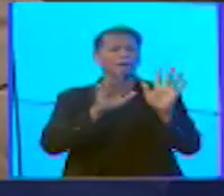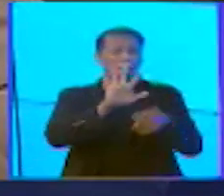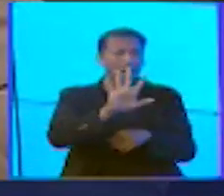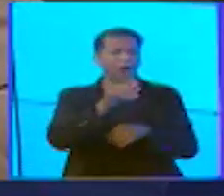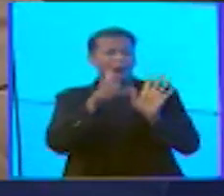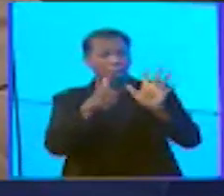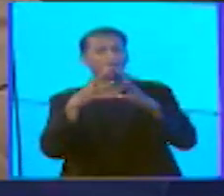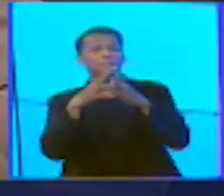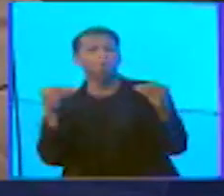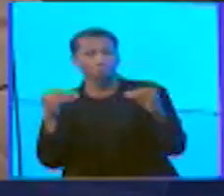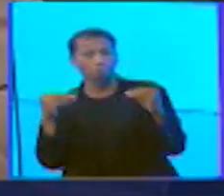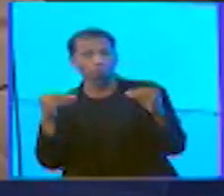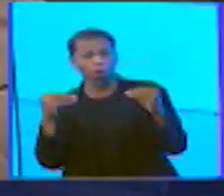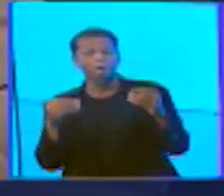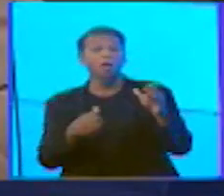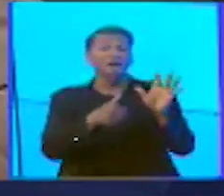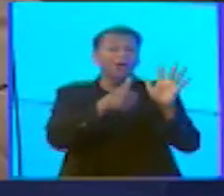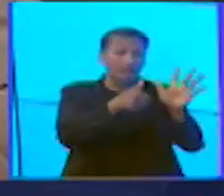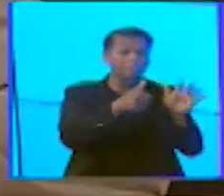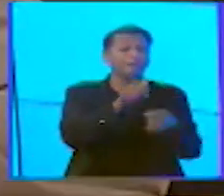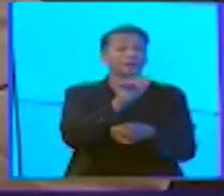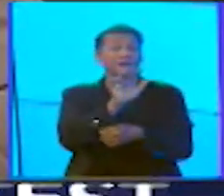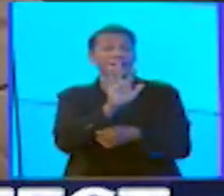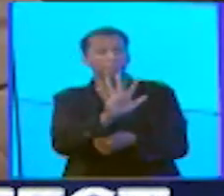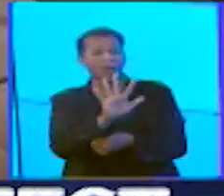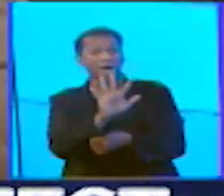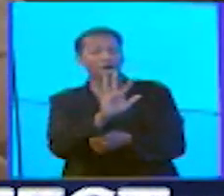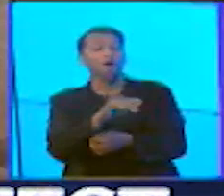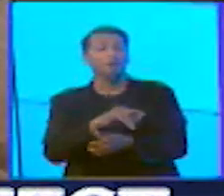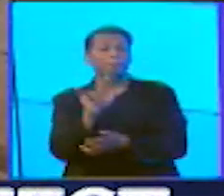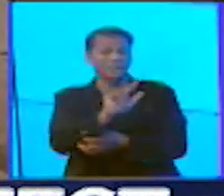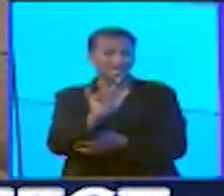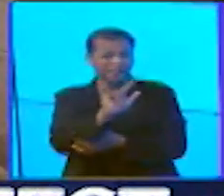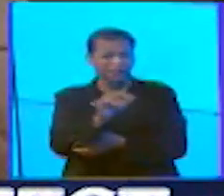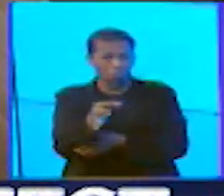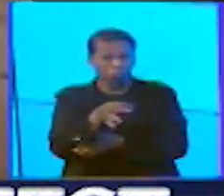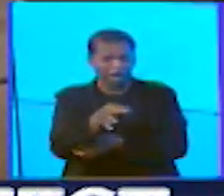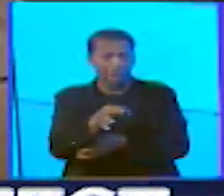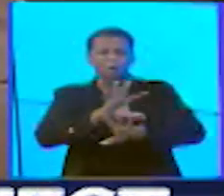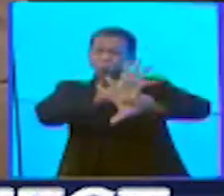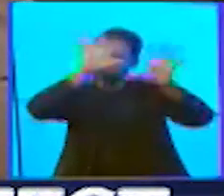bekasikota 4 9 dan di Bekasi Kabupaten 117 total